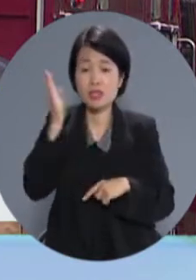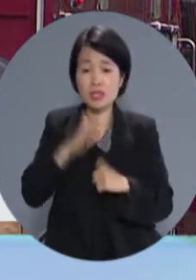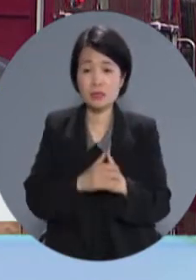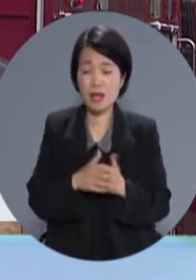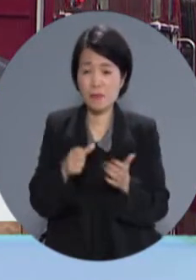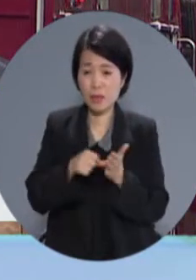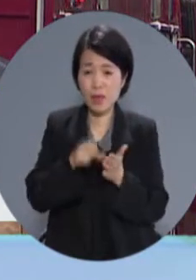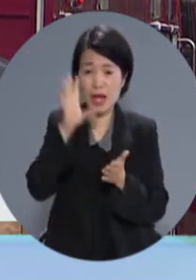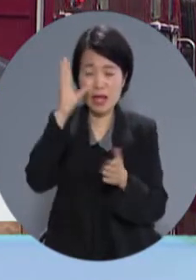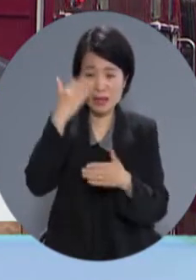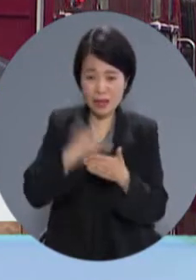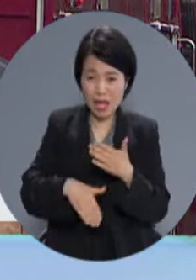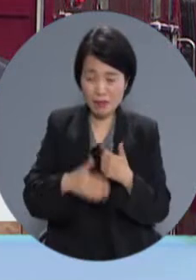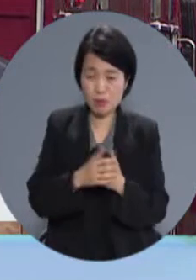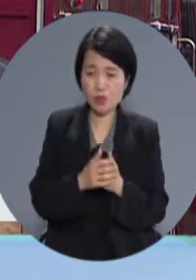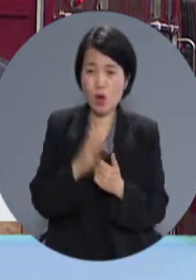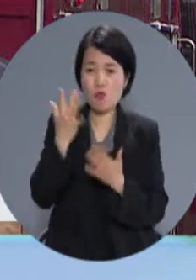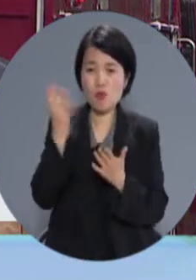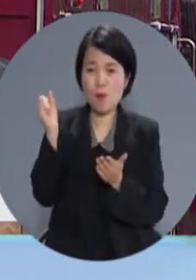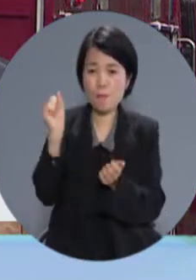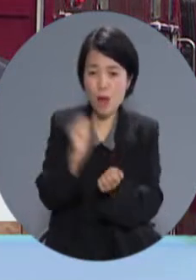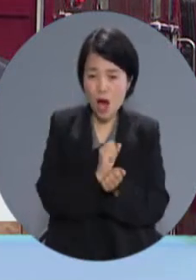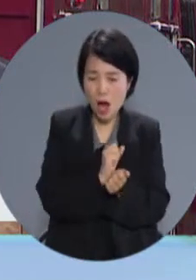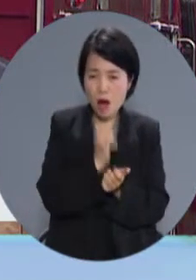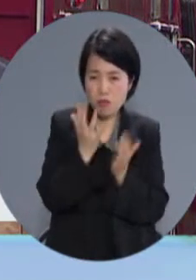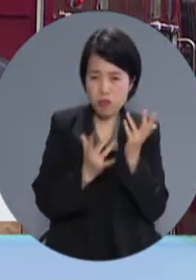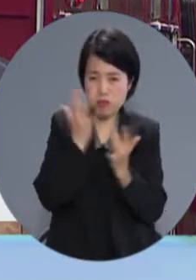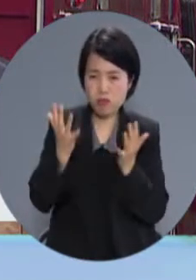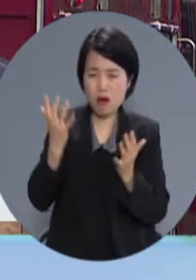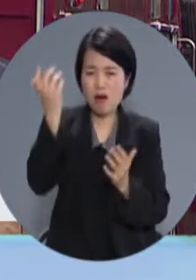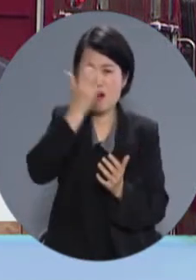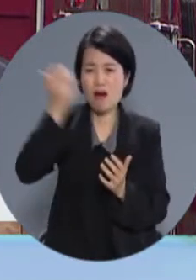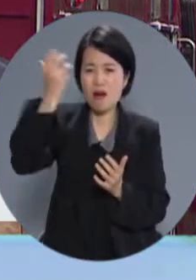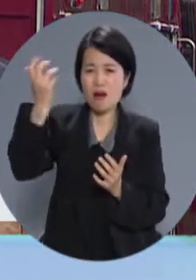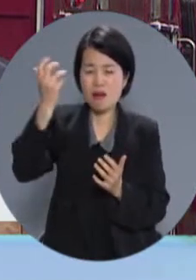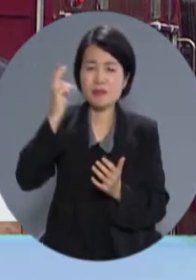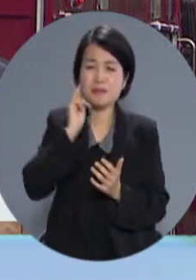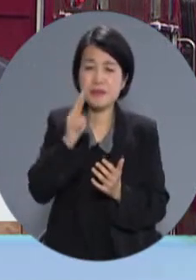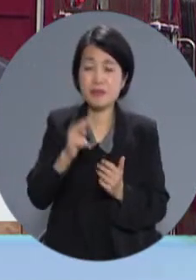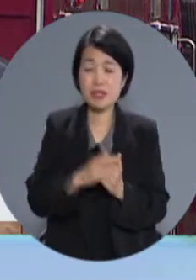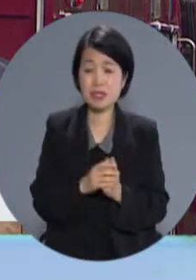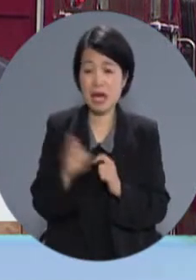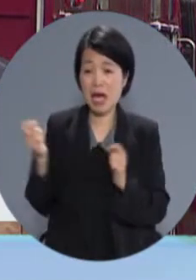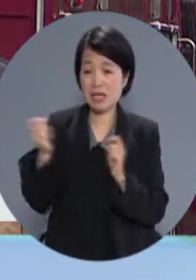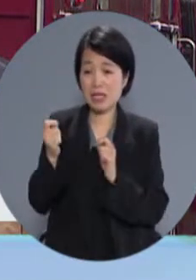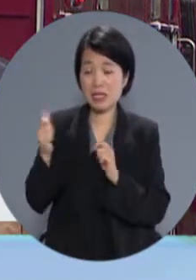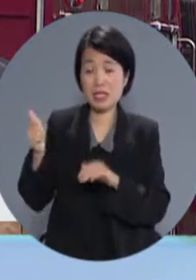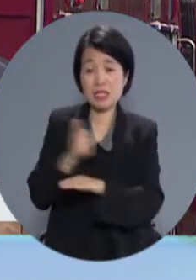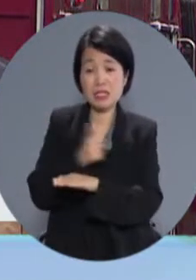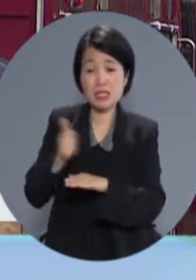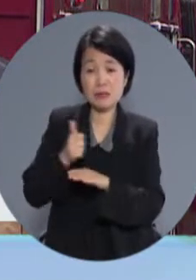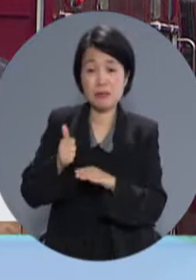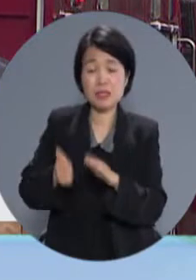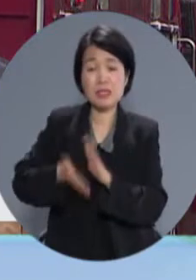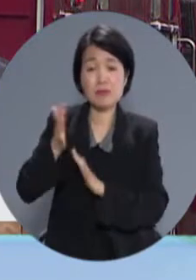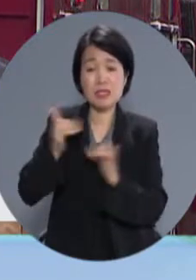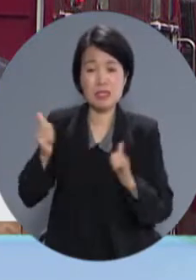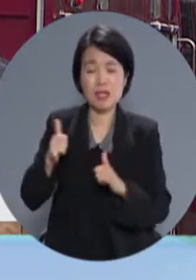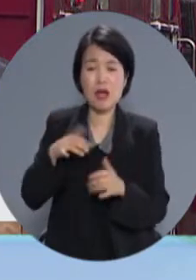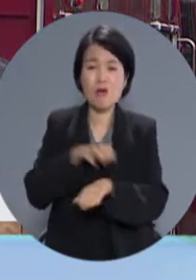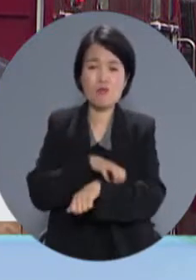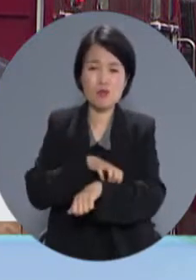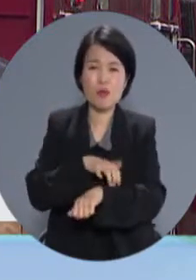폐기물에 묻어있던 인화성 물질에 불이 옮겨붙어 매캐한 연기가 퍼지면서 인근을 오가는 주민들이 불편을